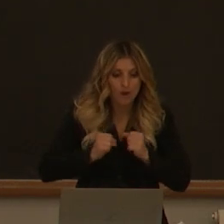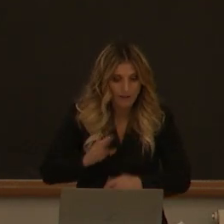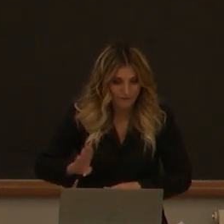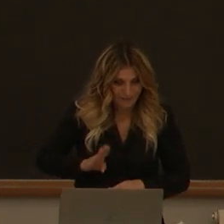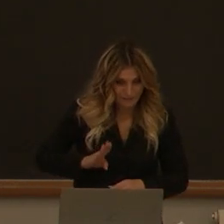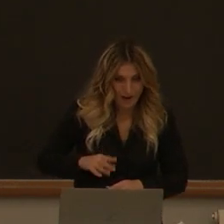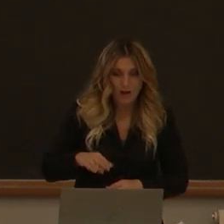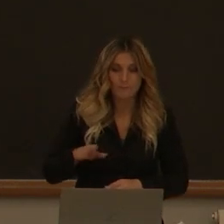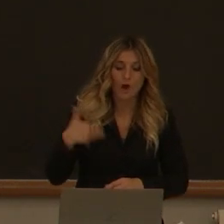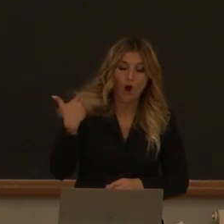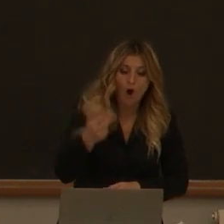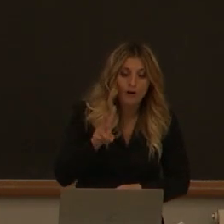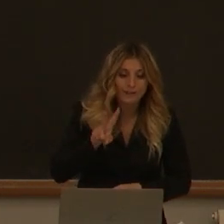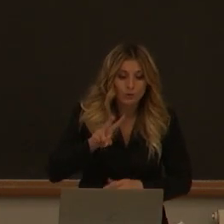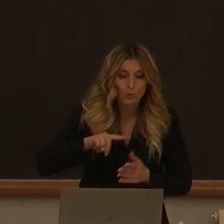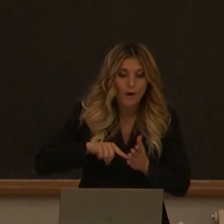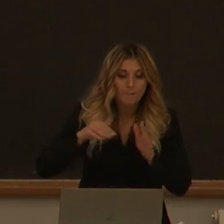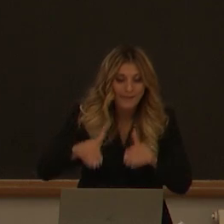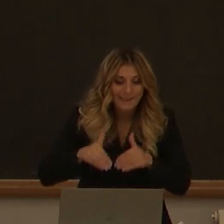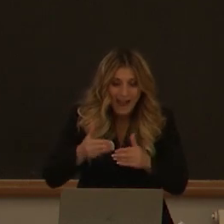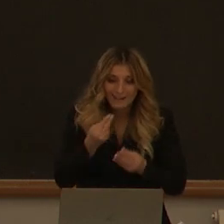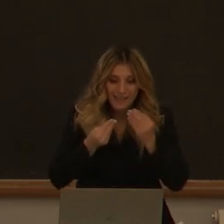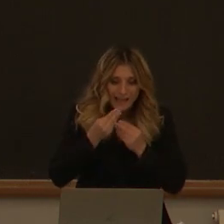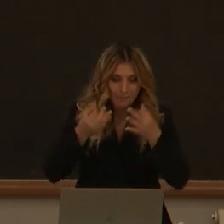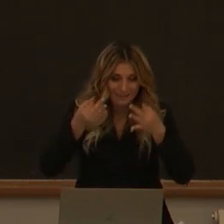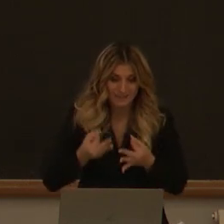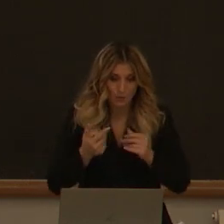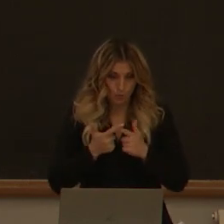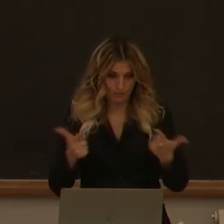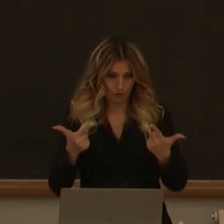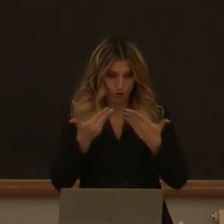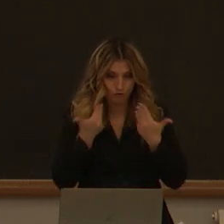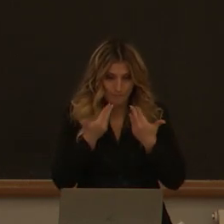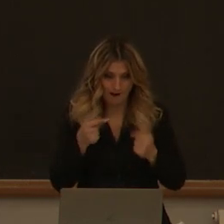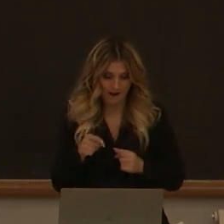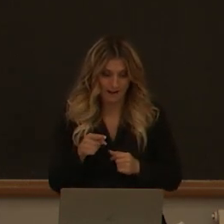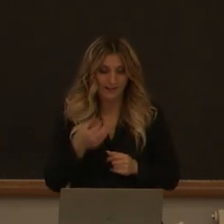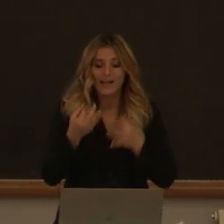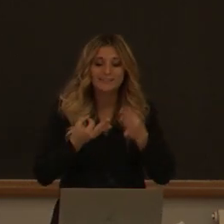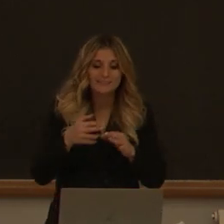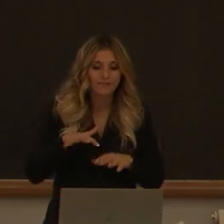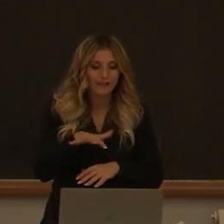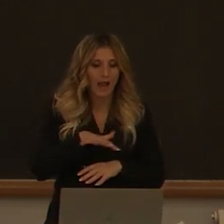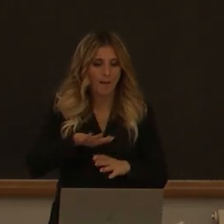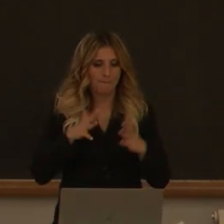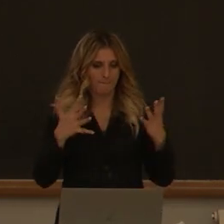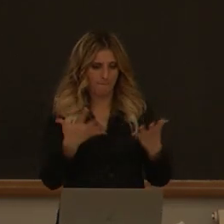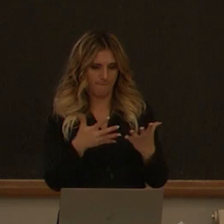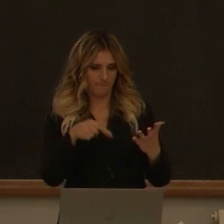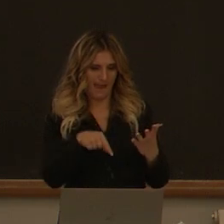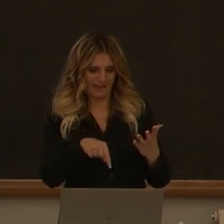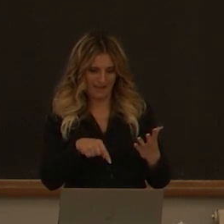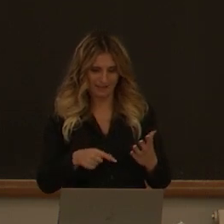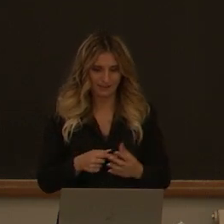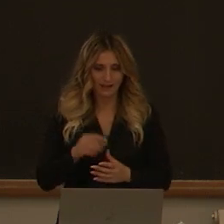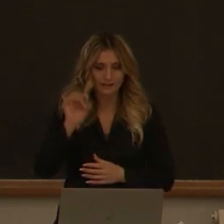2 miliardi non hanno accesso ad alimenti sicuri. Quindi significa che nel nostro pianeta abbiamo ancora,